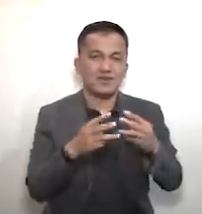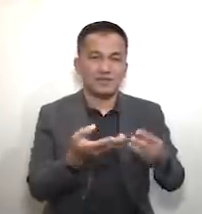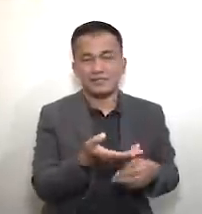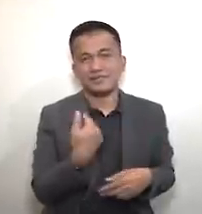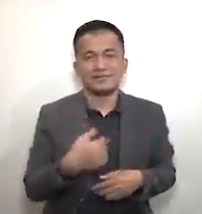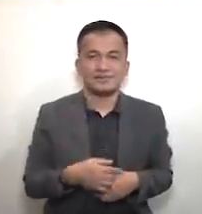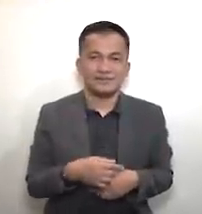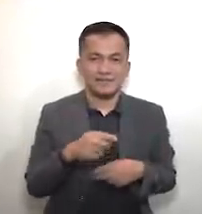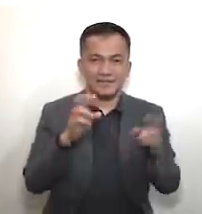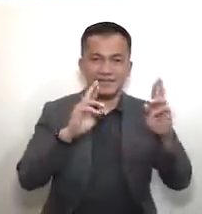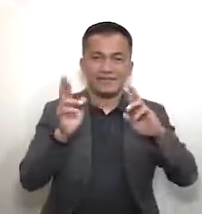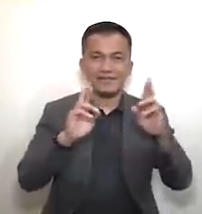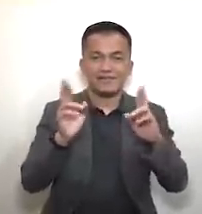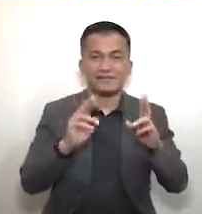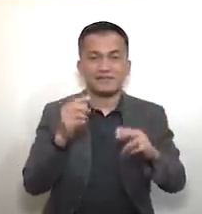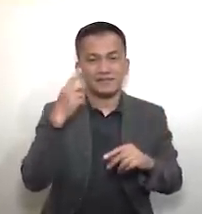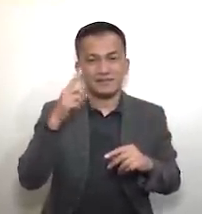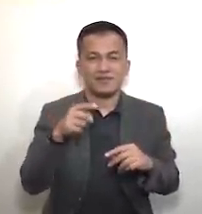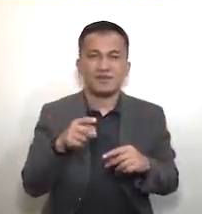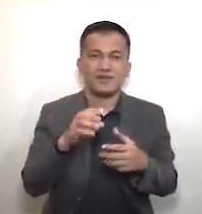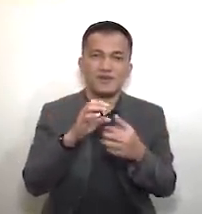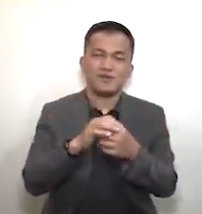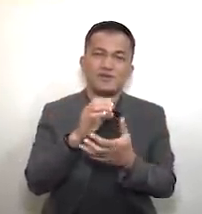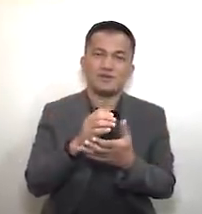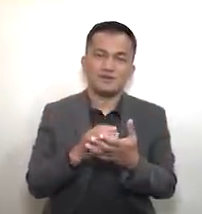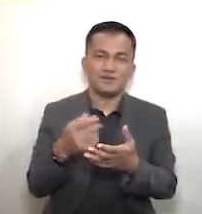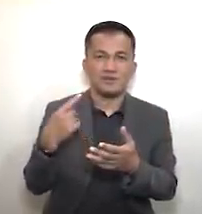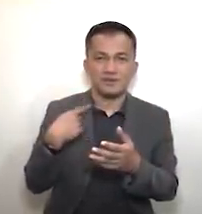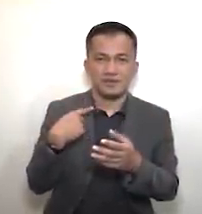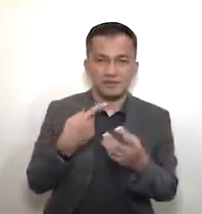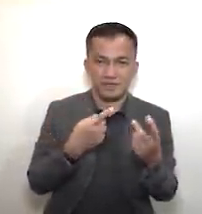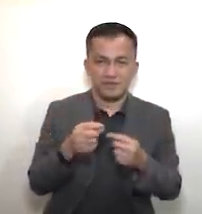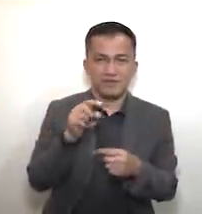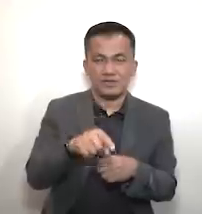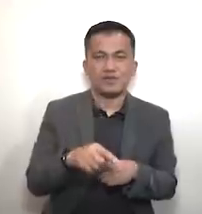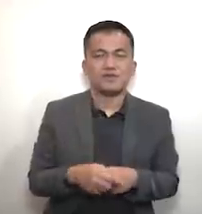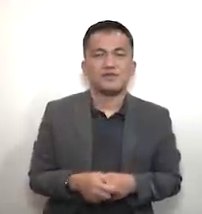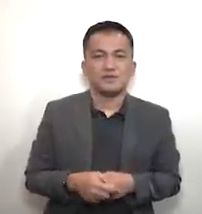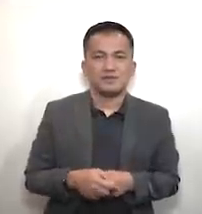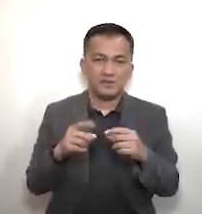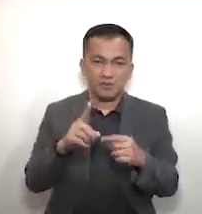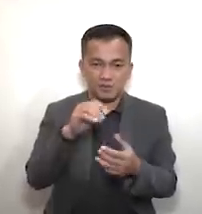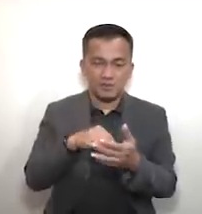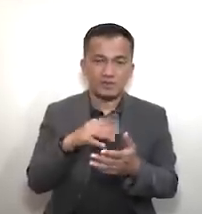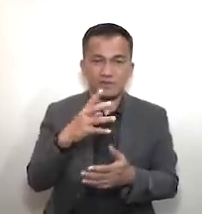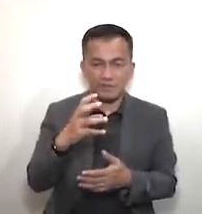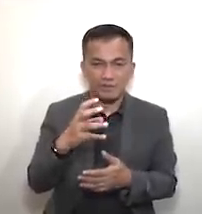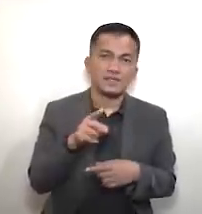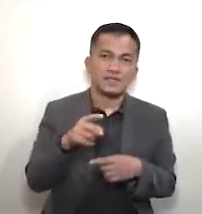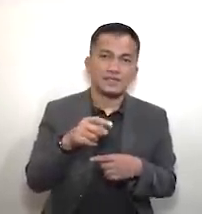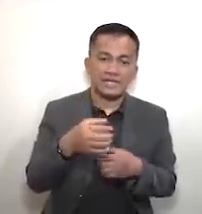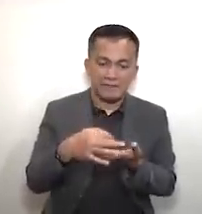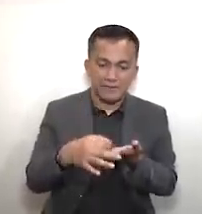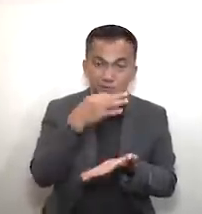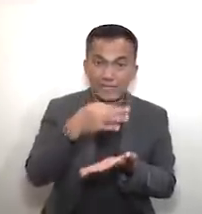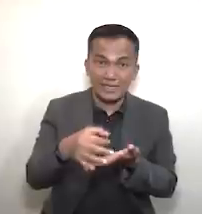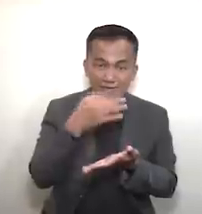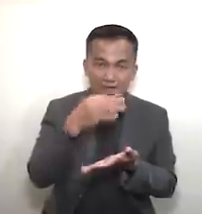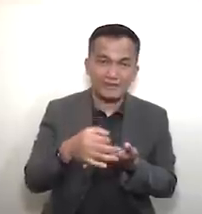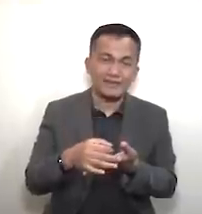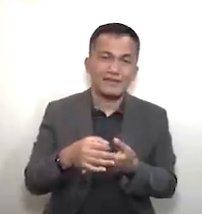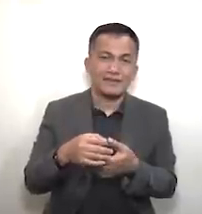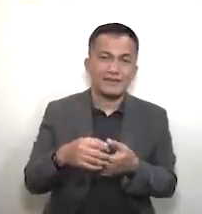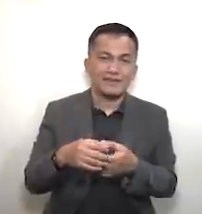ko dyan. Hindi, sino, i-ready ko naman, ma, para, siyempre, kahit papaano, meron naman ako nagawa sa'yo. 1,500. Tapos ngayon, yung pang-biscuit. Kano ba yan?